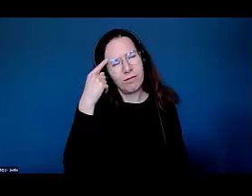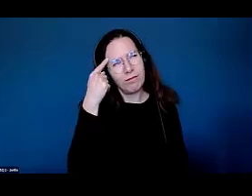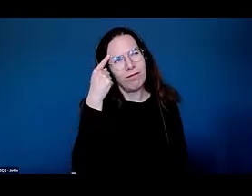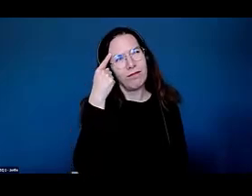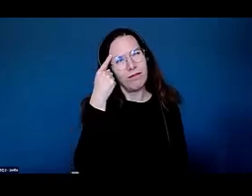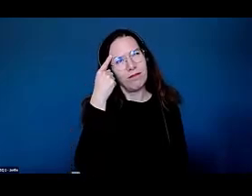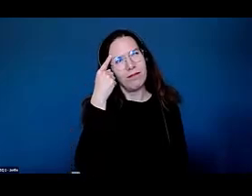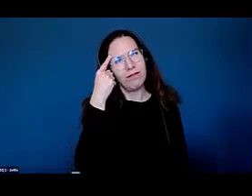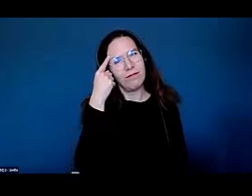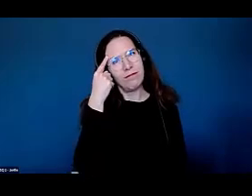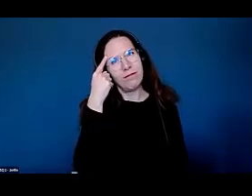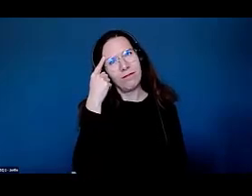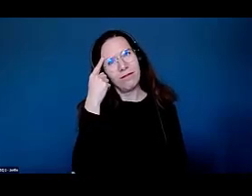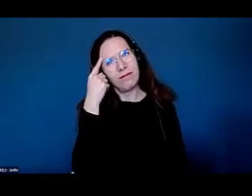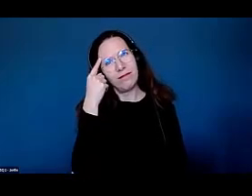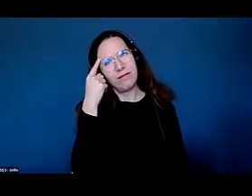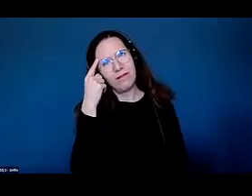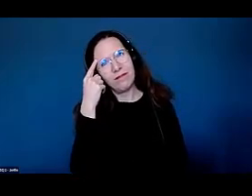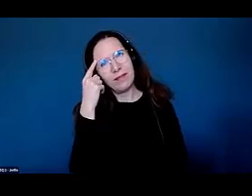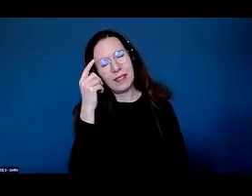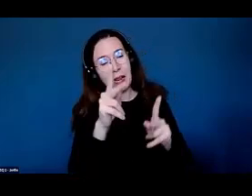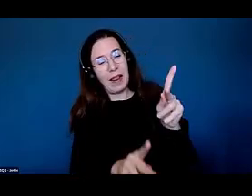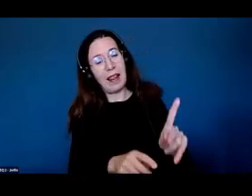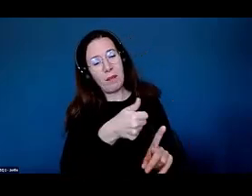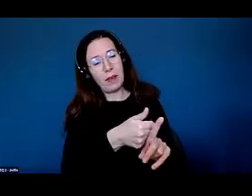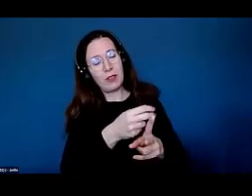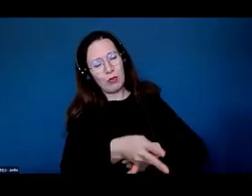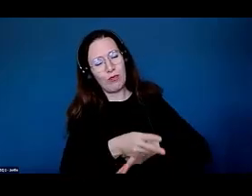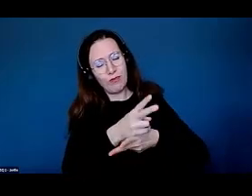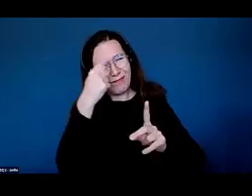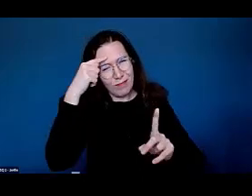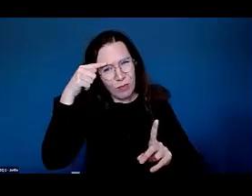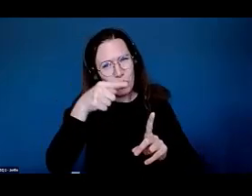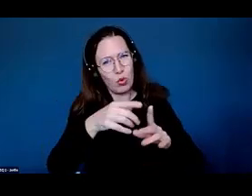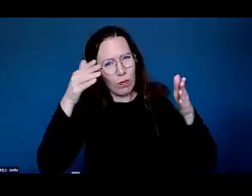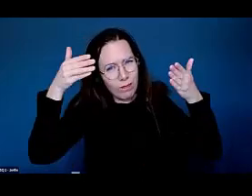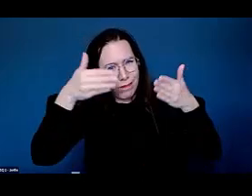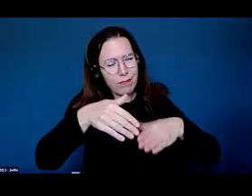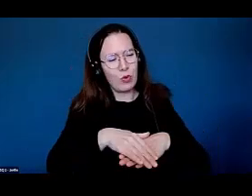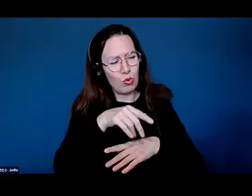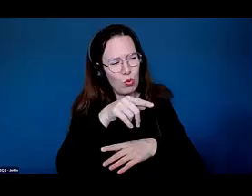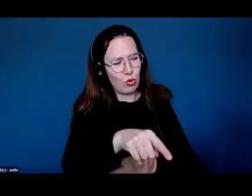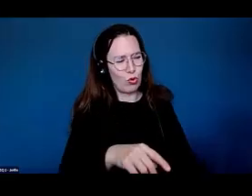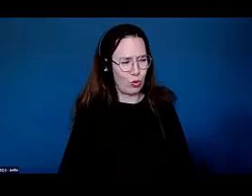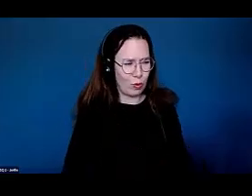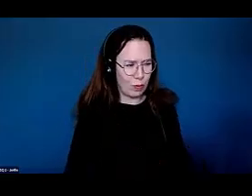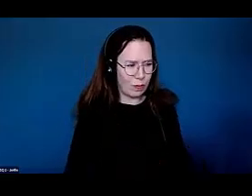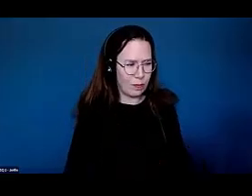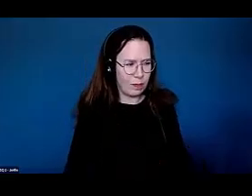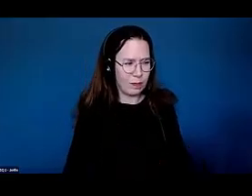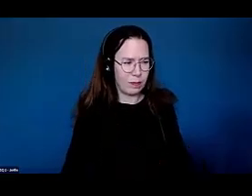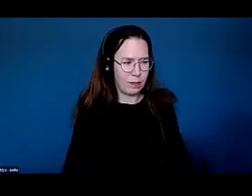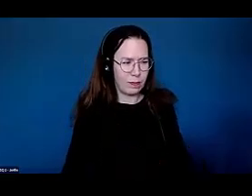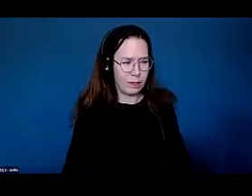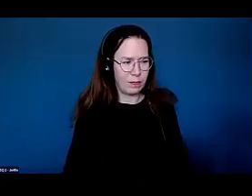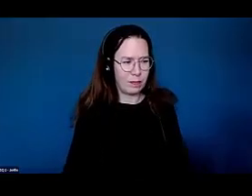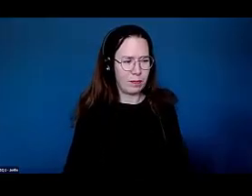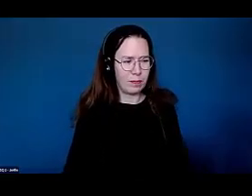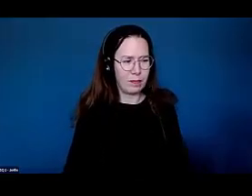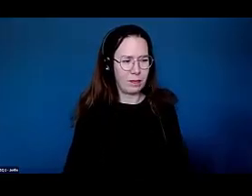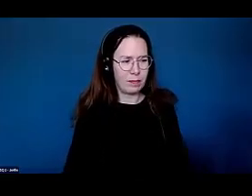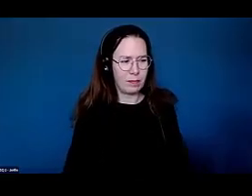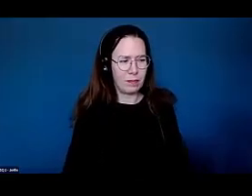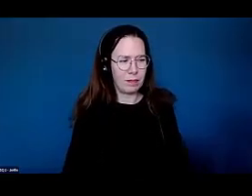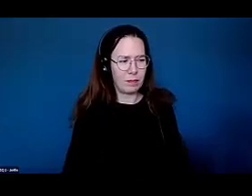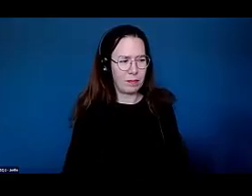Vraiment, ce qui me vient à la tête, c'est des soins centrés sur la personne. Et j'ai vu que les personnes aussi ont